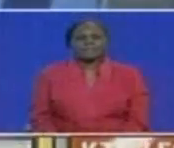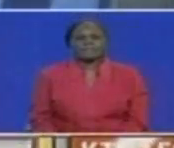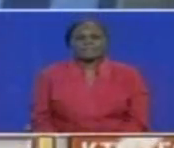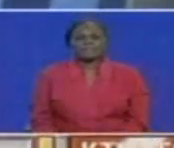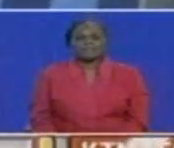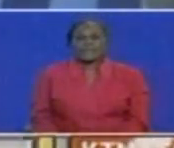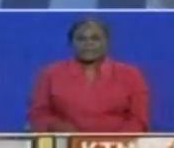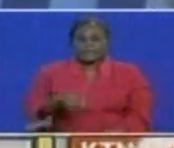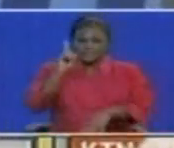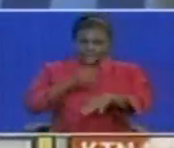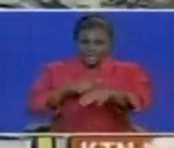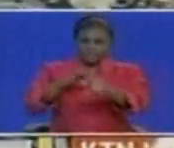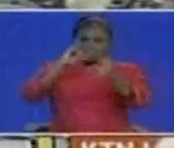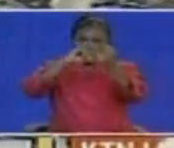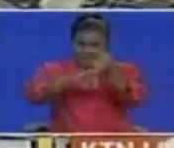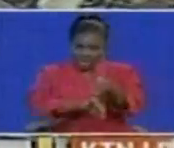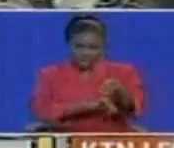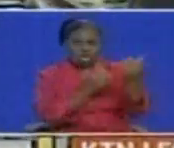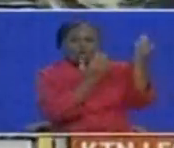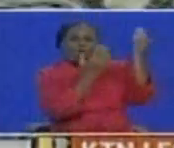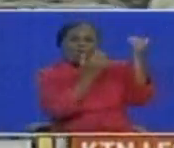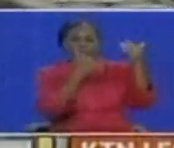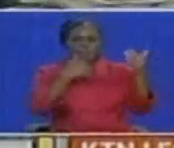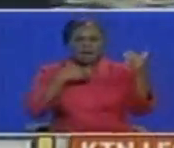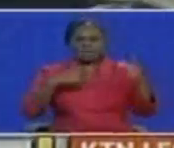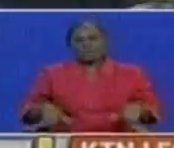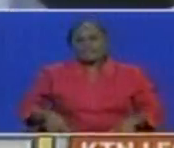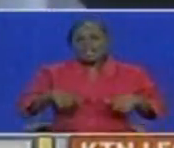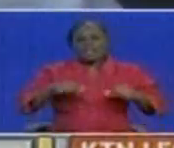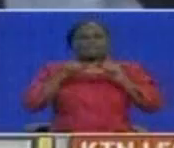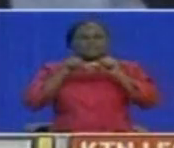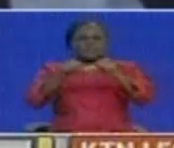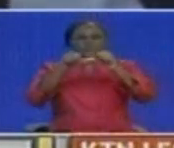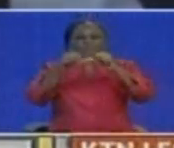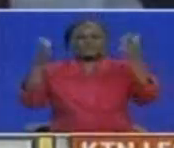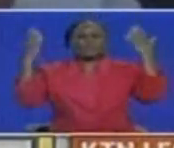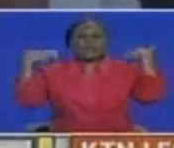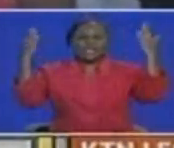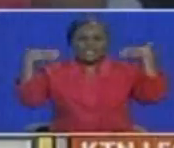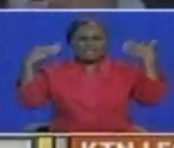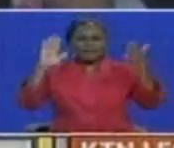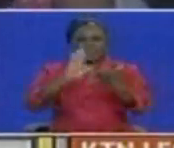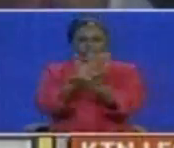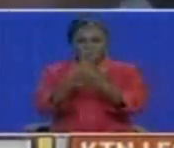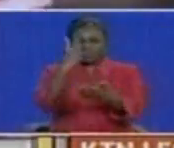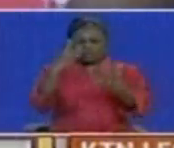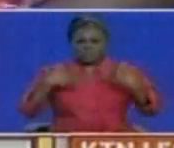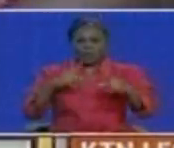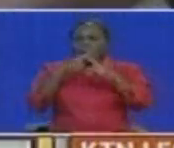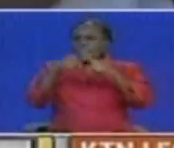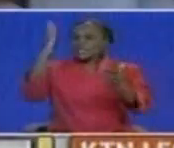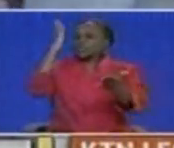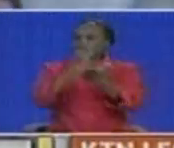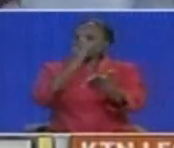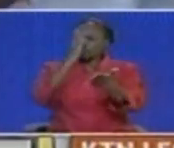Mtu anapofunga ndoa huwa ana imani kuwa pingu hizo za maisha zitadumu daima kati ya wawili hao wapenda nao. Lakini peupe ni kuwa maisha